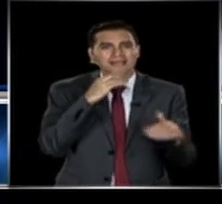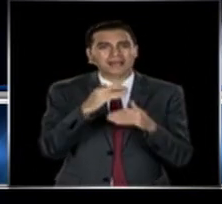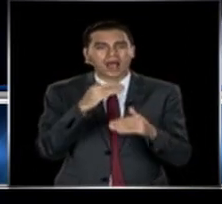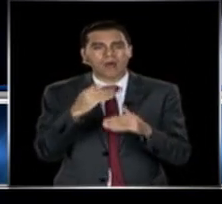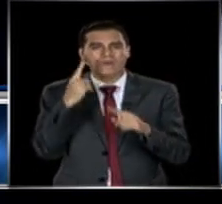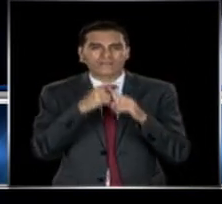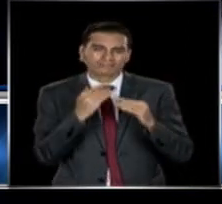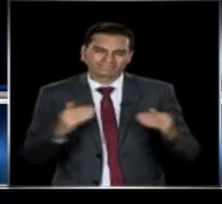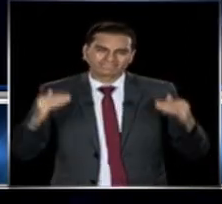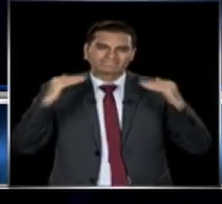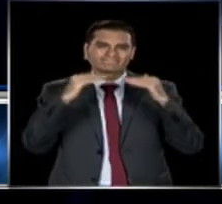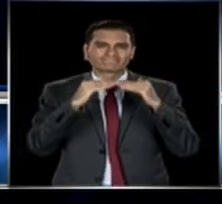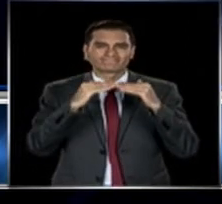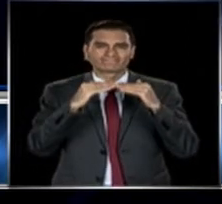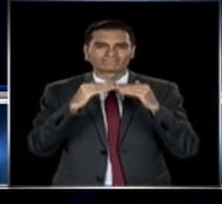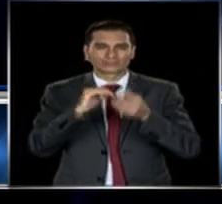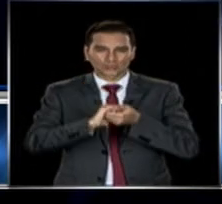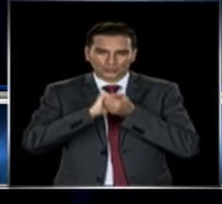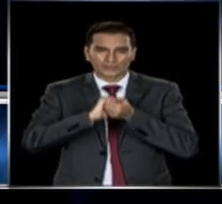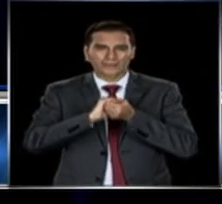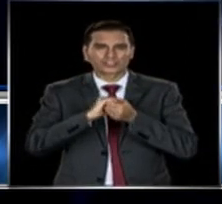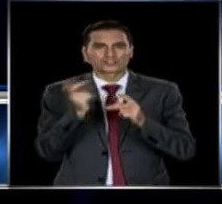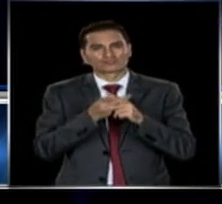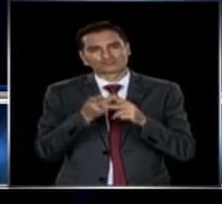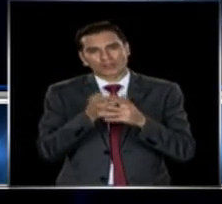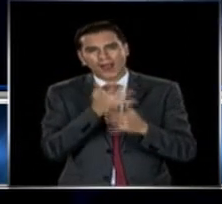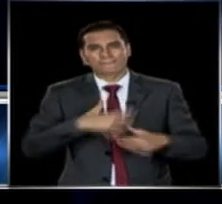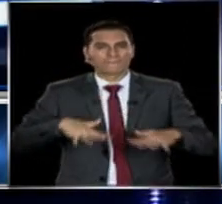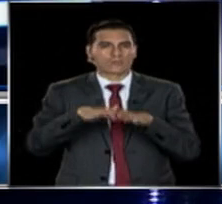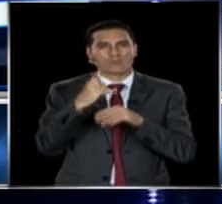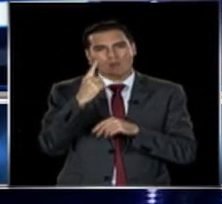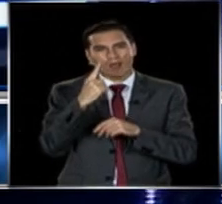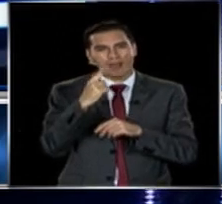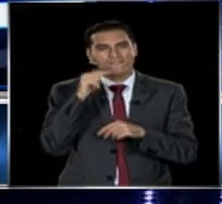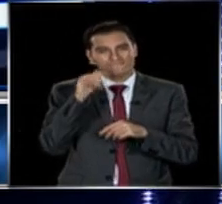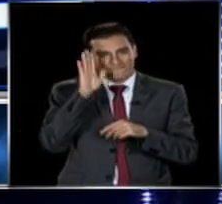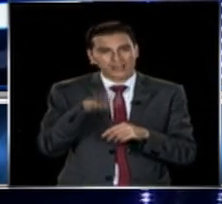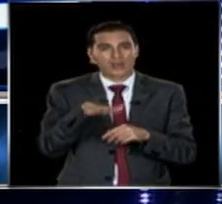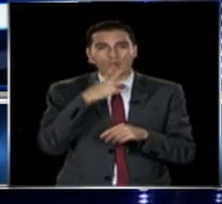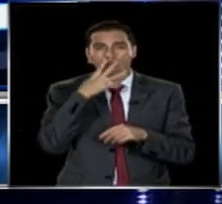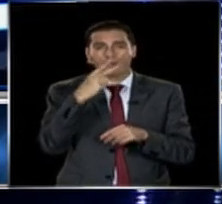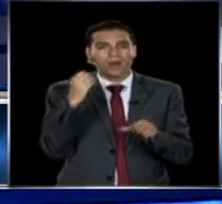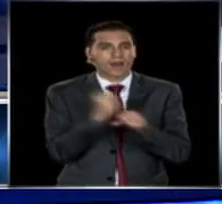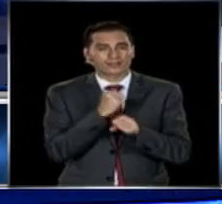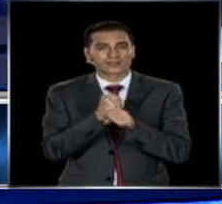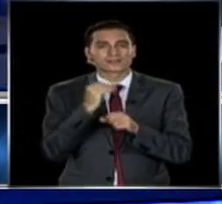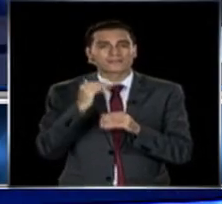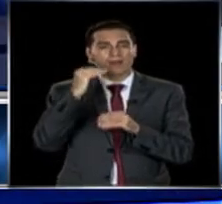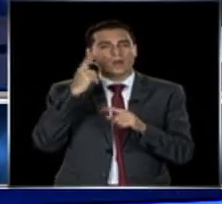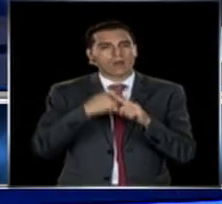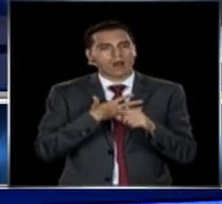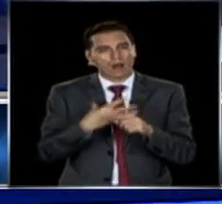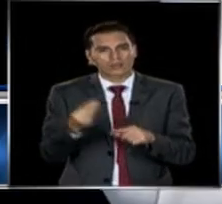الاستقرار المجتمعي، على التماسك، وعلى ان مجتمع واحد فيه روح الانتماء وروح العطاء